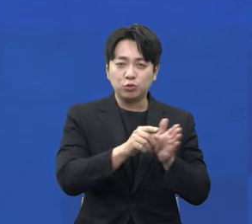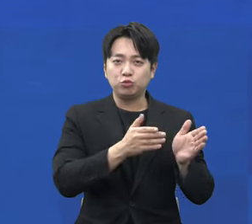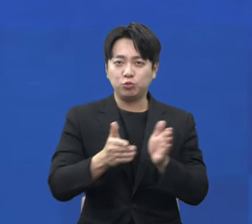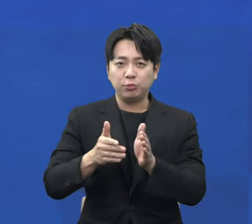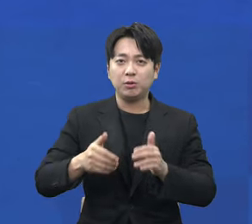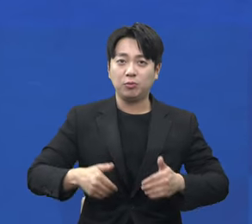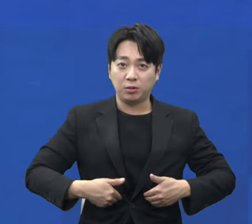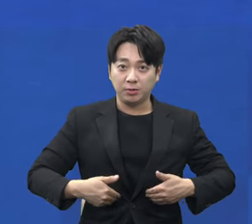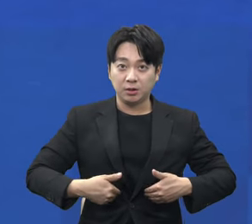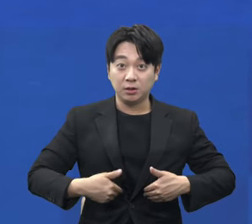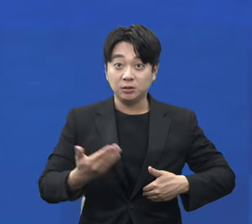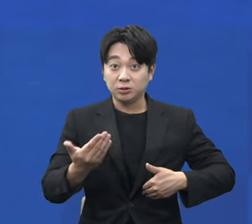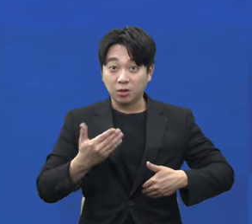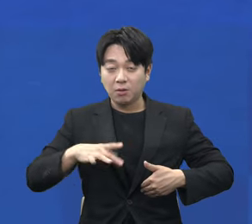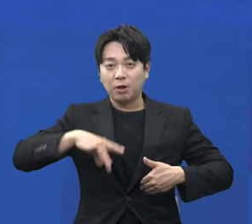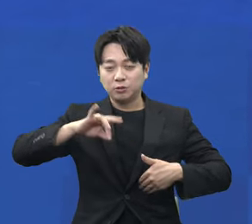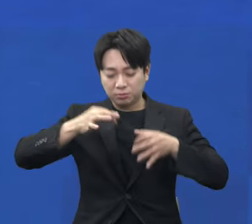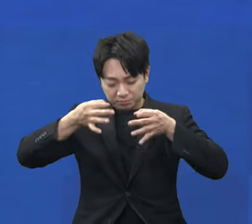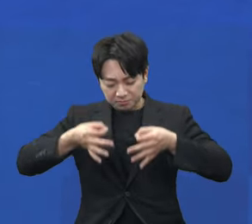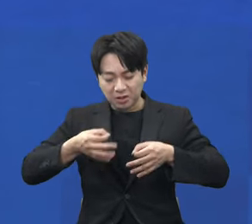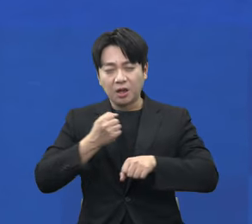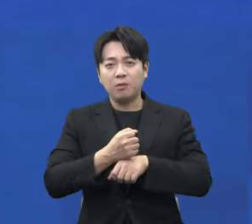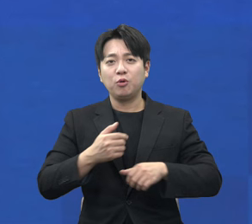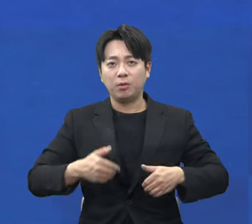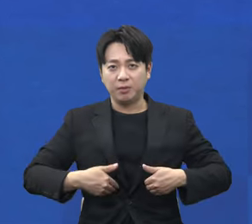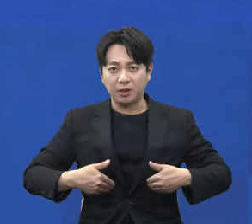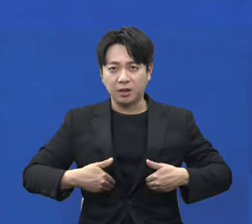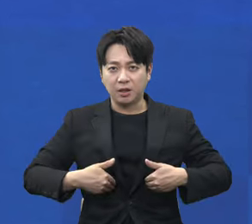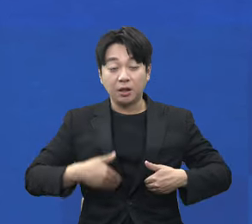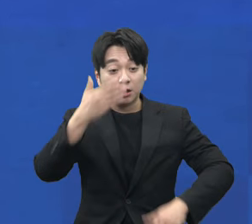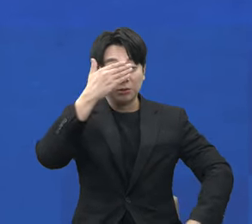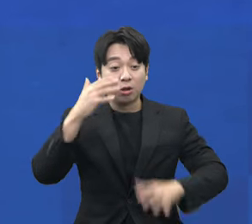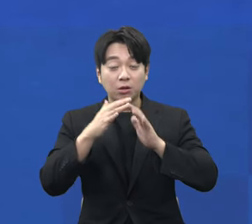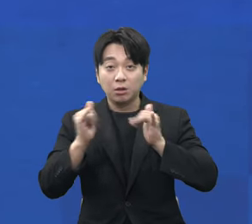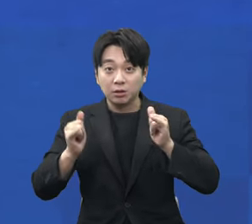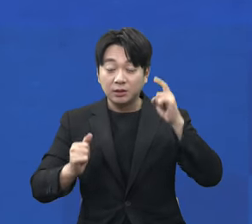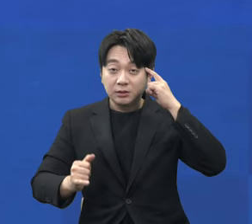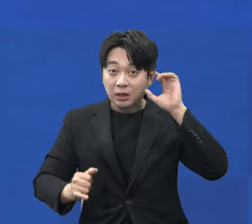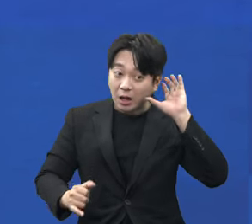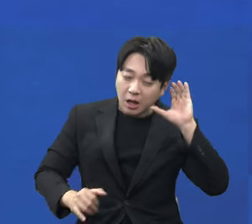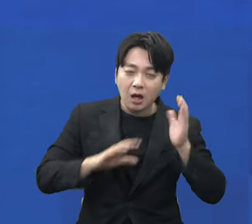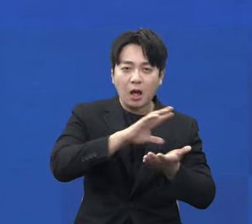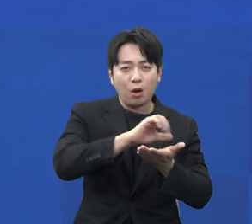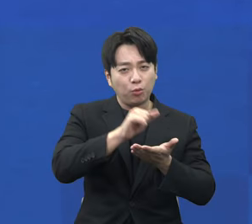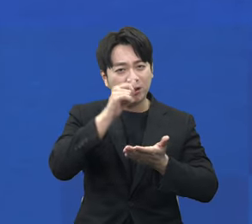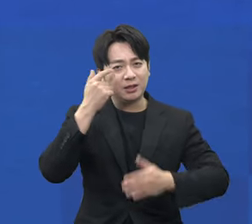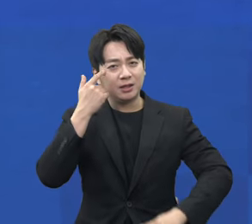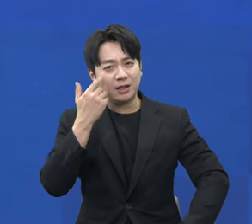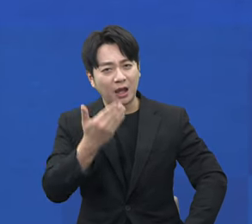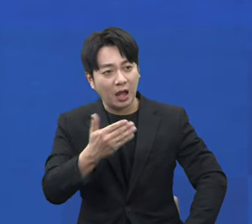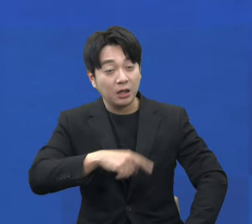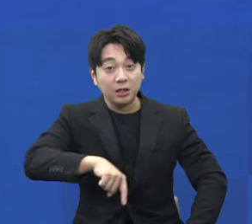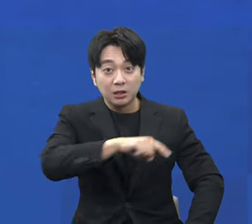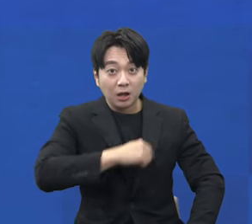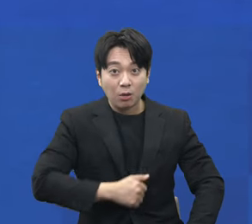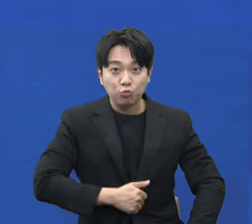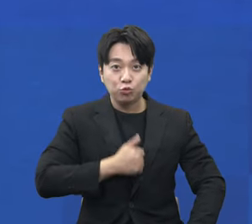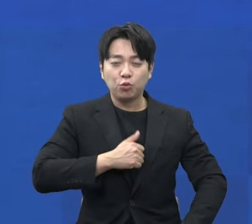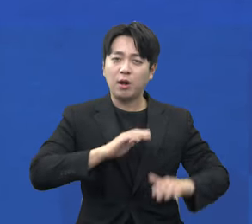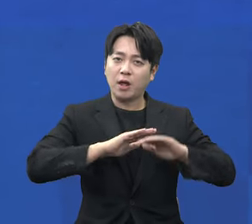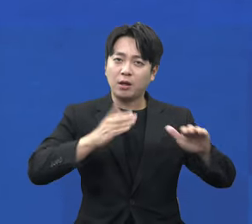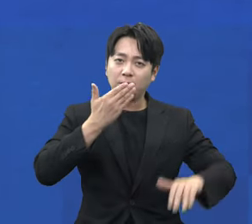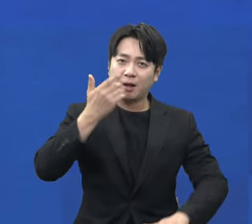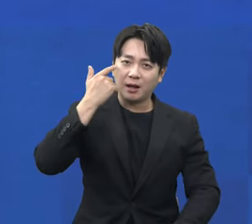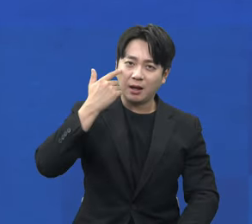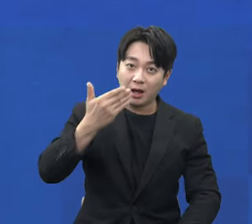때입니다 우리는 과연 청년의 절규를고 있는가 과연 청년의 분노를 해결할 수 있는가 우리는